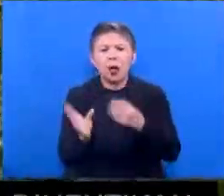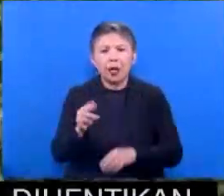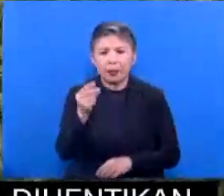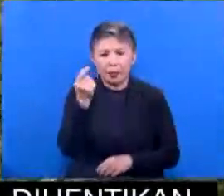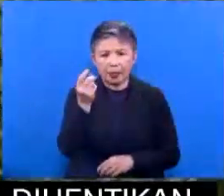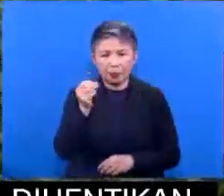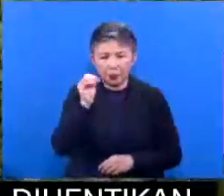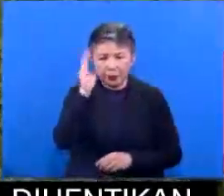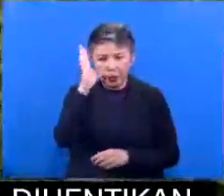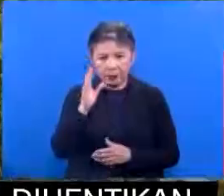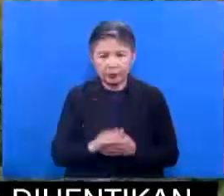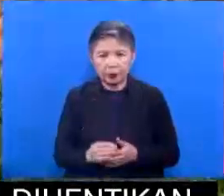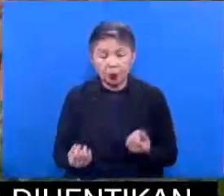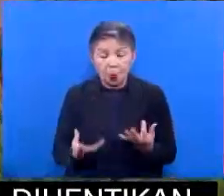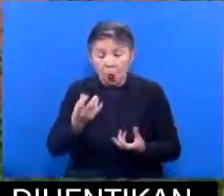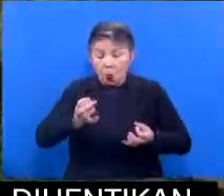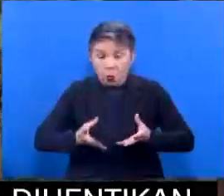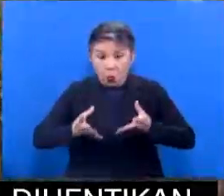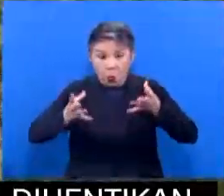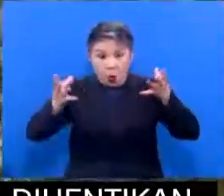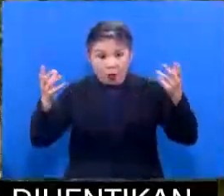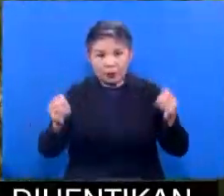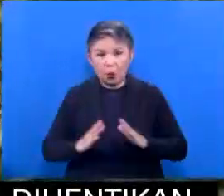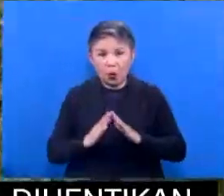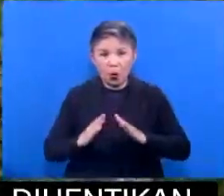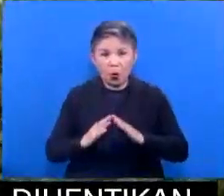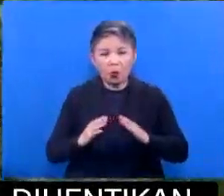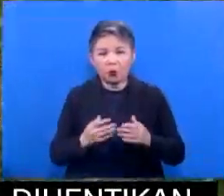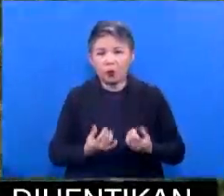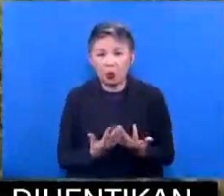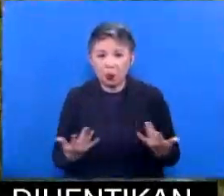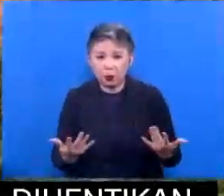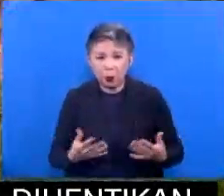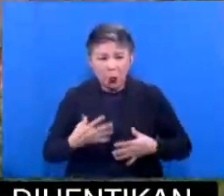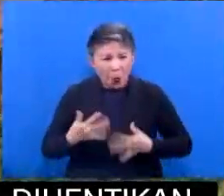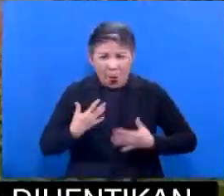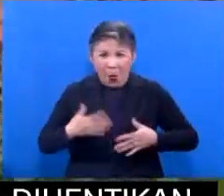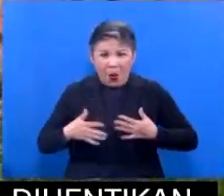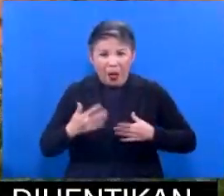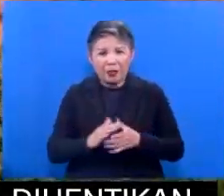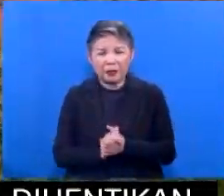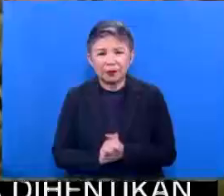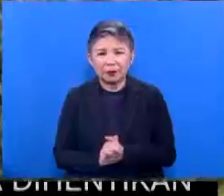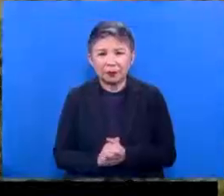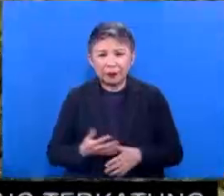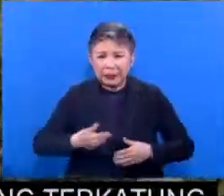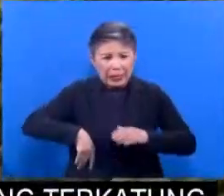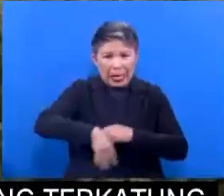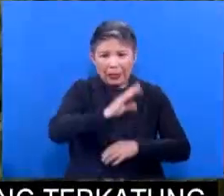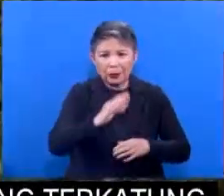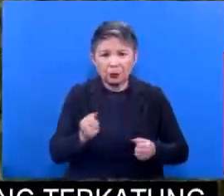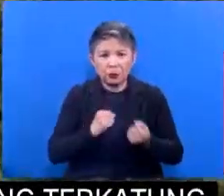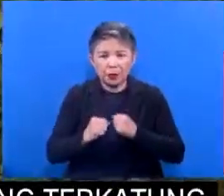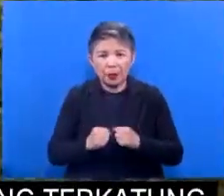siang. Kobaran api yang terus membesar membuat sejumlah warga adat Baduy dan warga pengunjung yang berada di permukiman berlarian